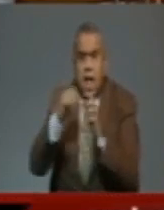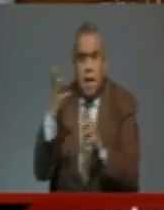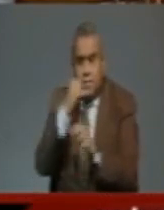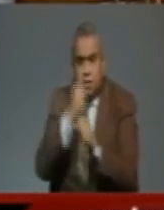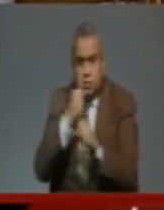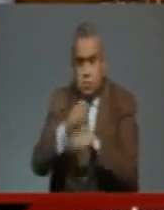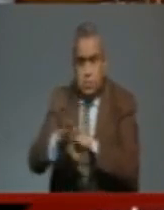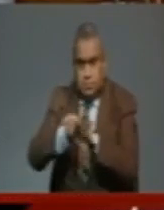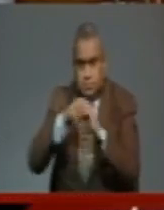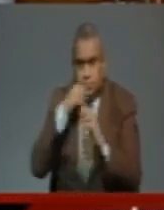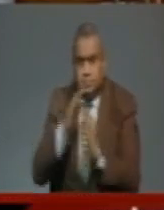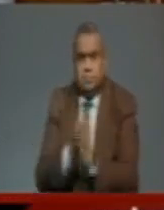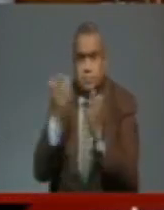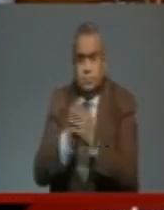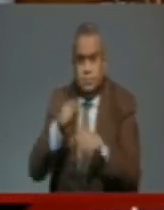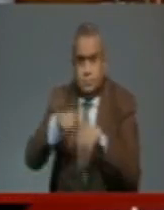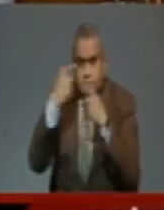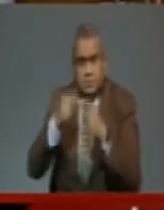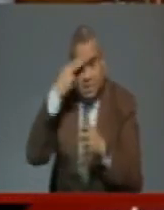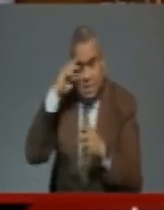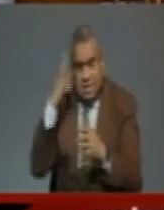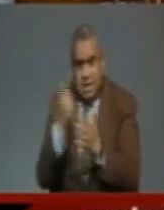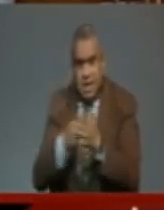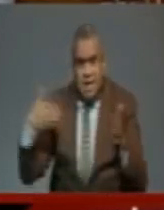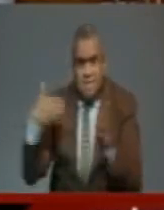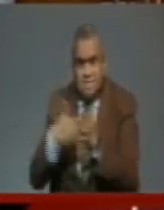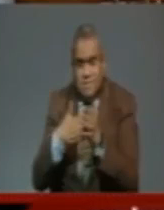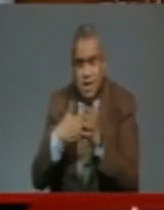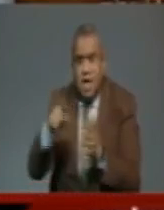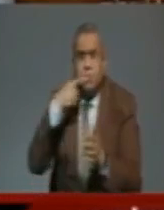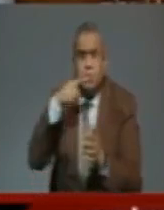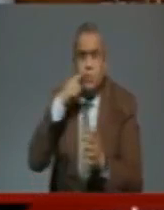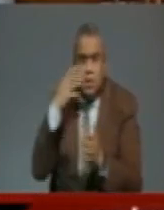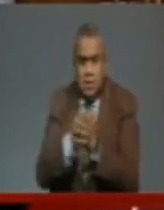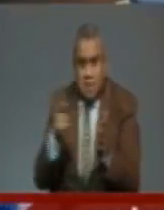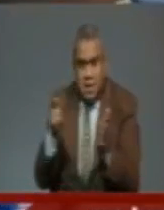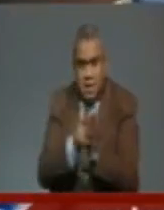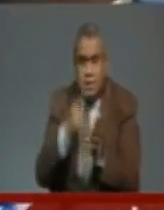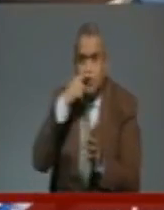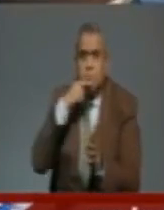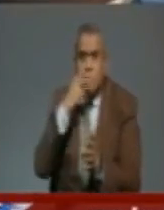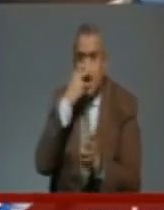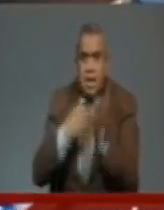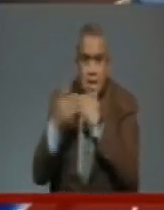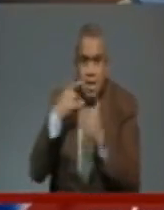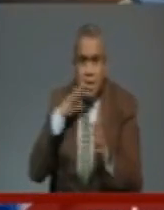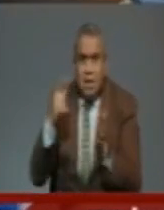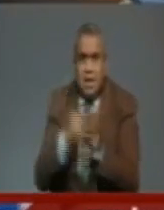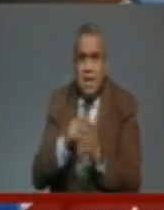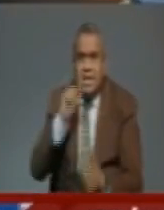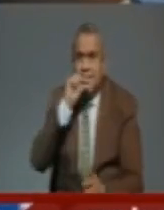ليها عنصر عنصر عشان يصل ميناء اسكندريه الكبير ان شاء الله، سواء ميناء اسكندريه القديم او ميناء الدخيله اللي بتطور